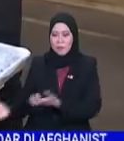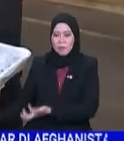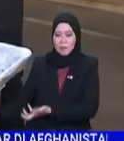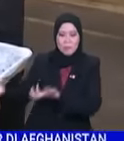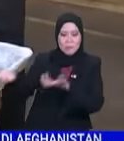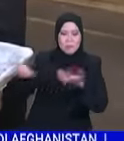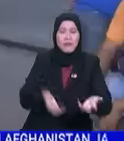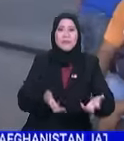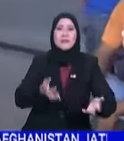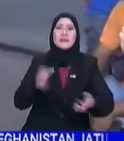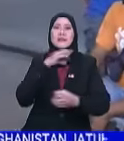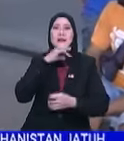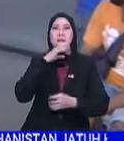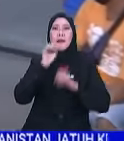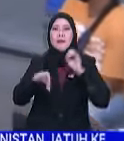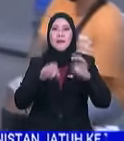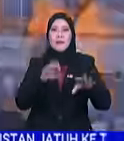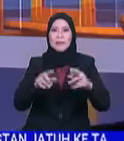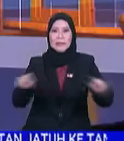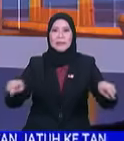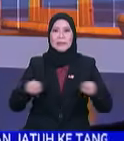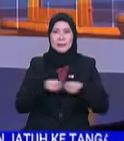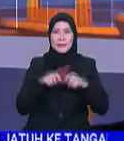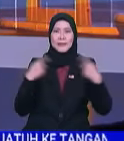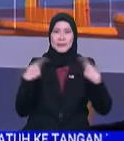di premis berkenaan.